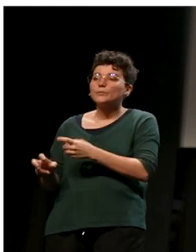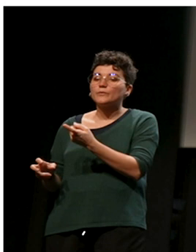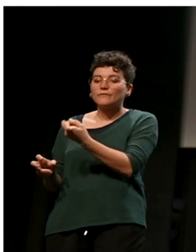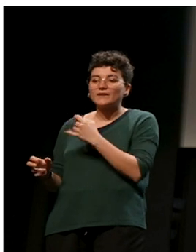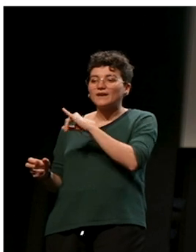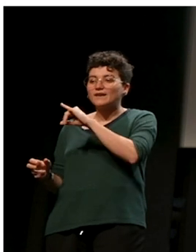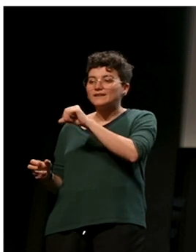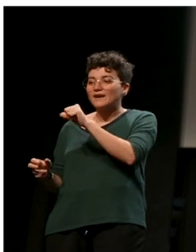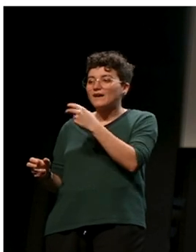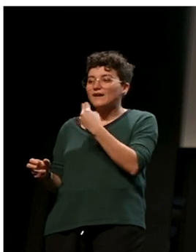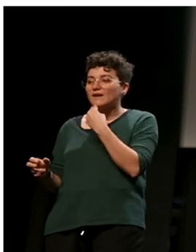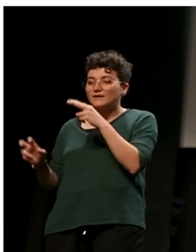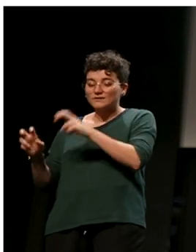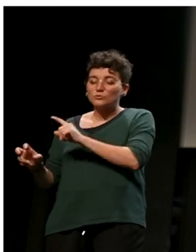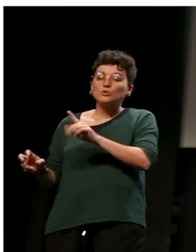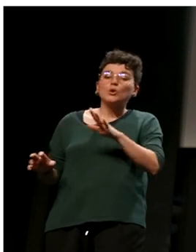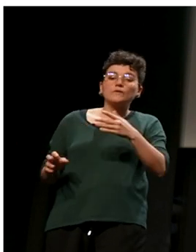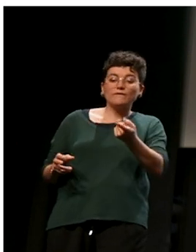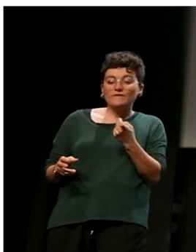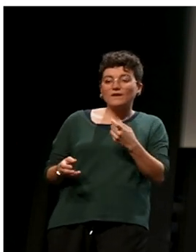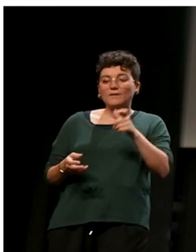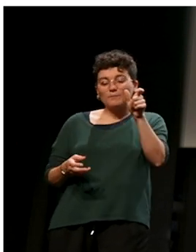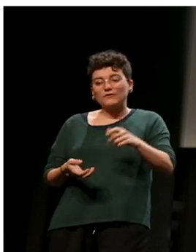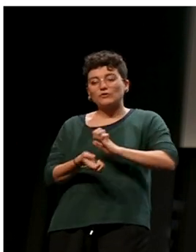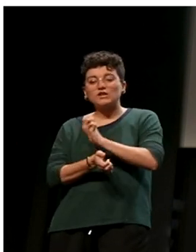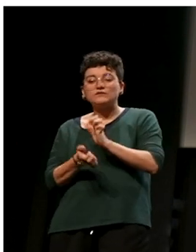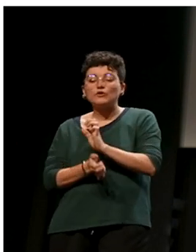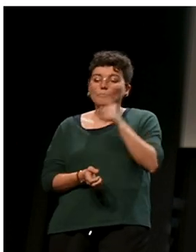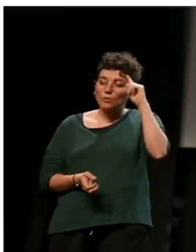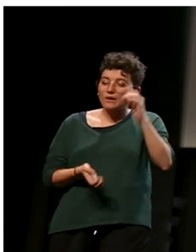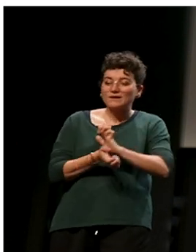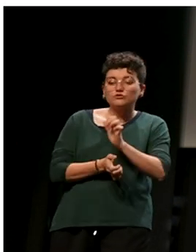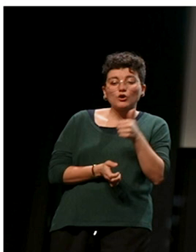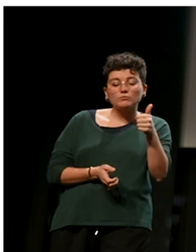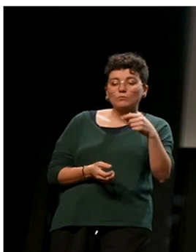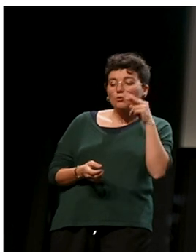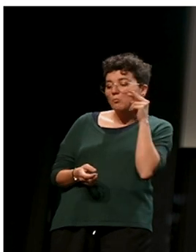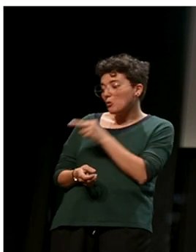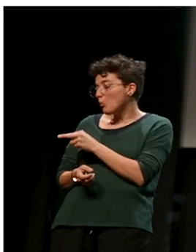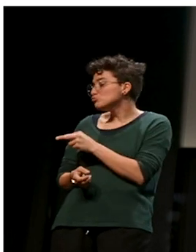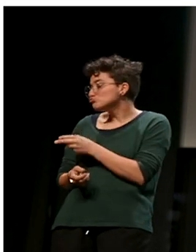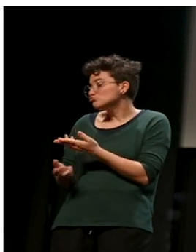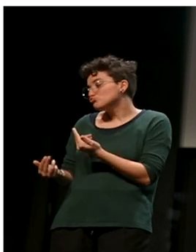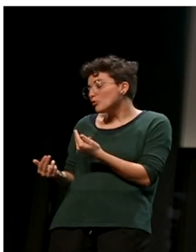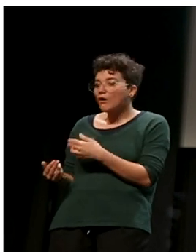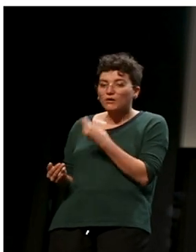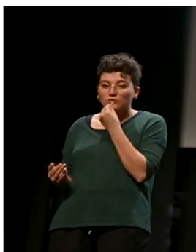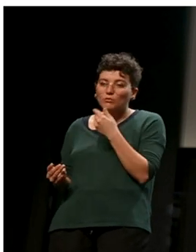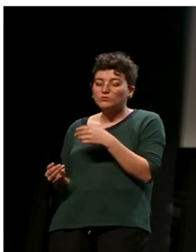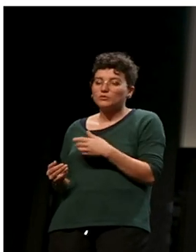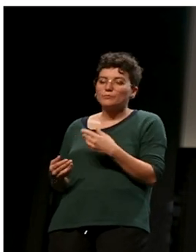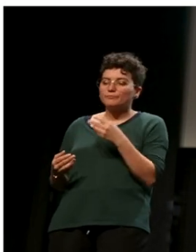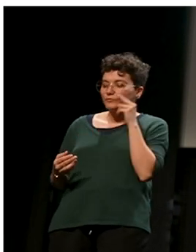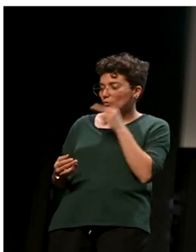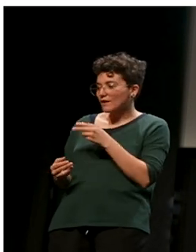en tant qu'éditeur, c'est que tout d'un coup, tu dis, bon, ben, ça va, ça passe, cette illustration, elle est mainstream, mais ça va. Et donc, on va se retrouver avec une sorte de baronasse,